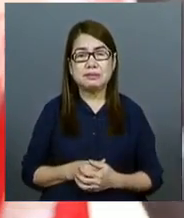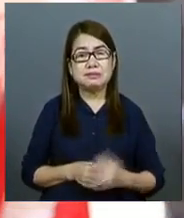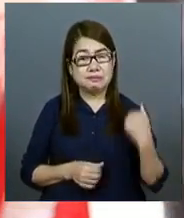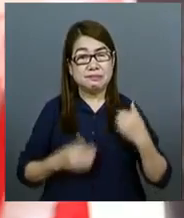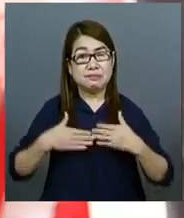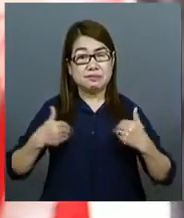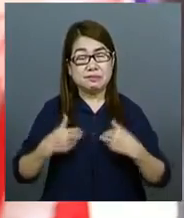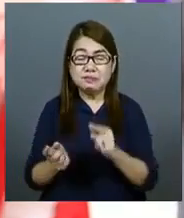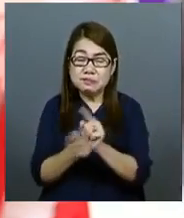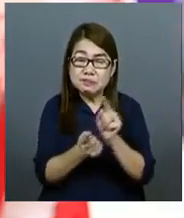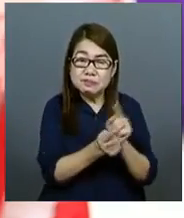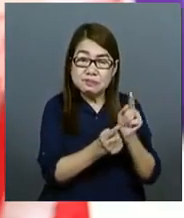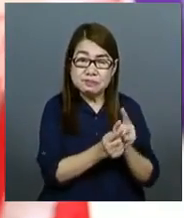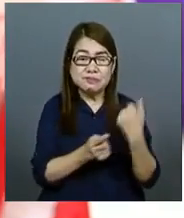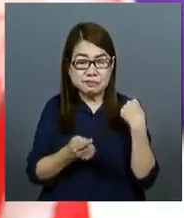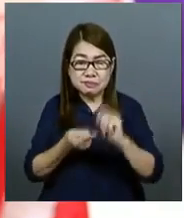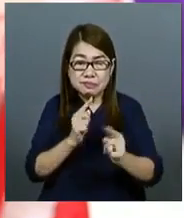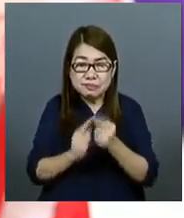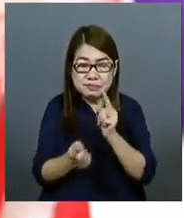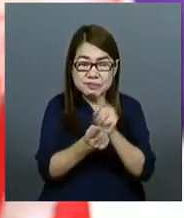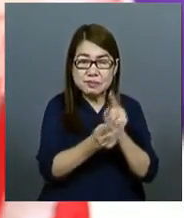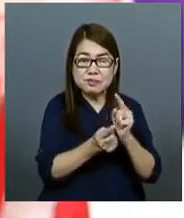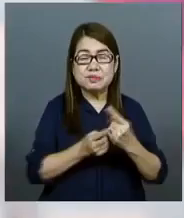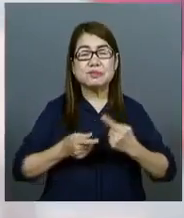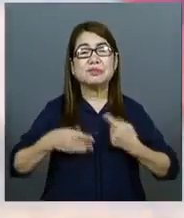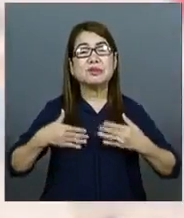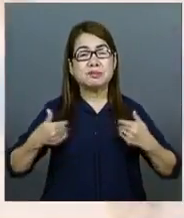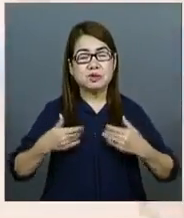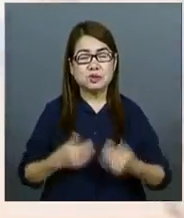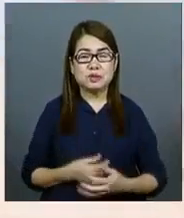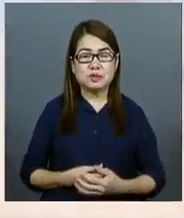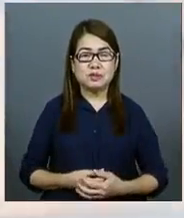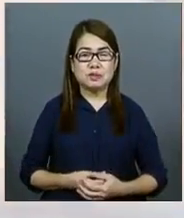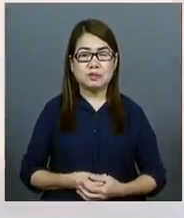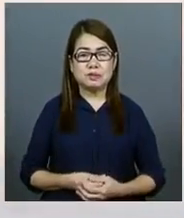ที่ได้มาแล้วก็มีเพื่อนพบปะกันอย่างนี้นะคะ